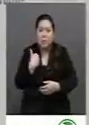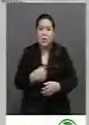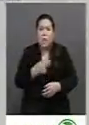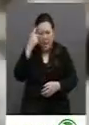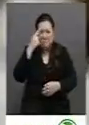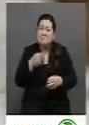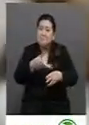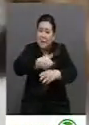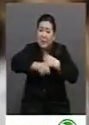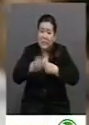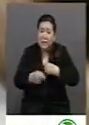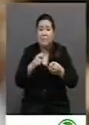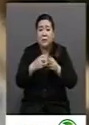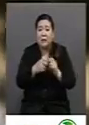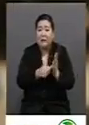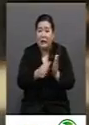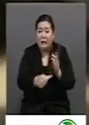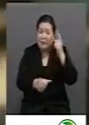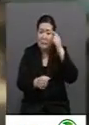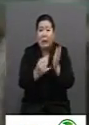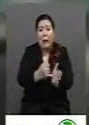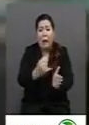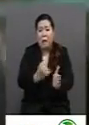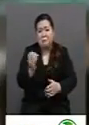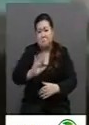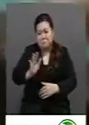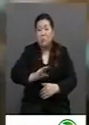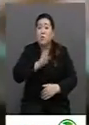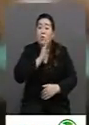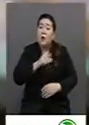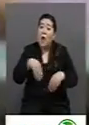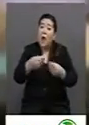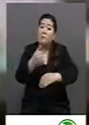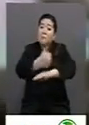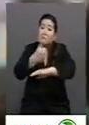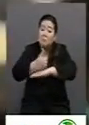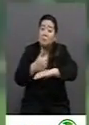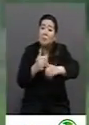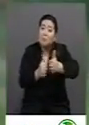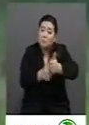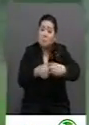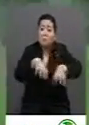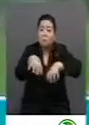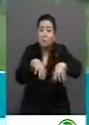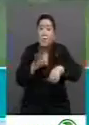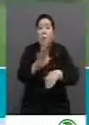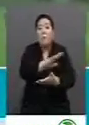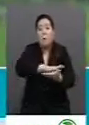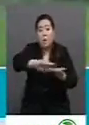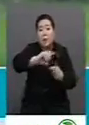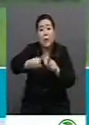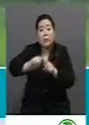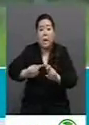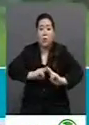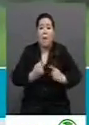ำได้ไม่ง่ายนักเพราะถ้าเกิดจะให้ผู้บริหารสถาบันมาประเมินตัวเองไม่มีใครหรอกค่ะคุณผู้ชมที่เขาจะประเมินตัวเองในท